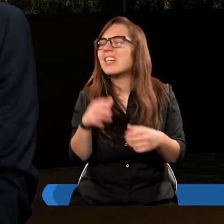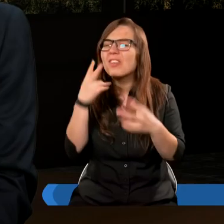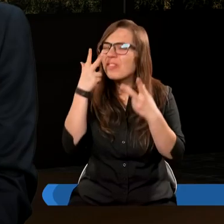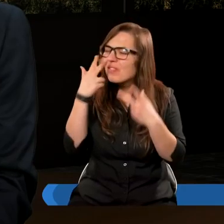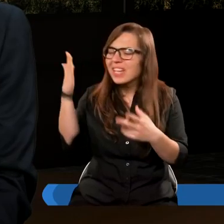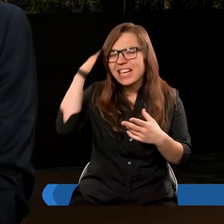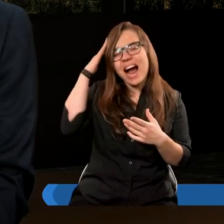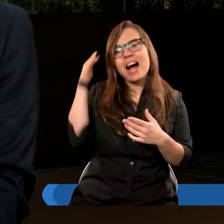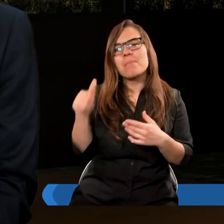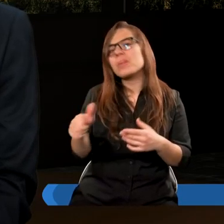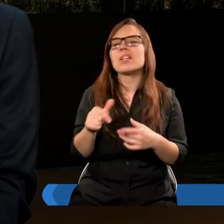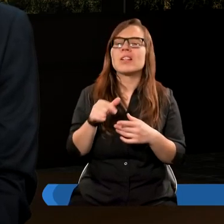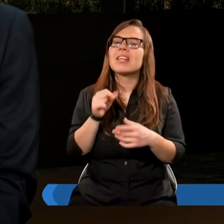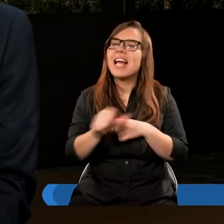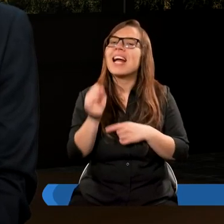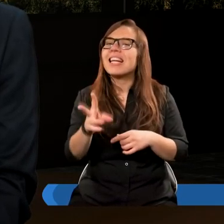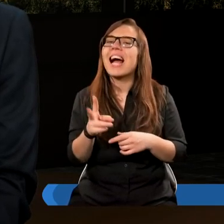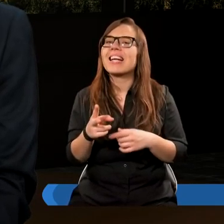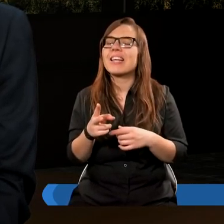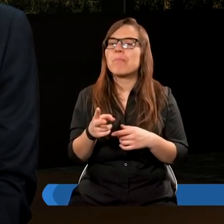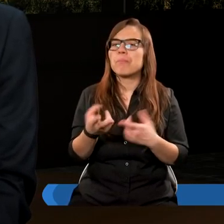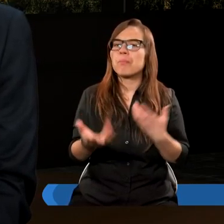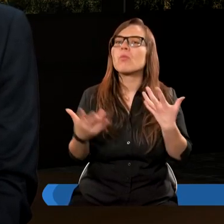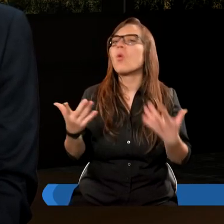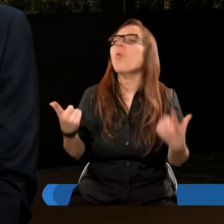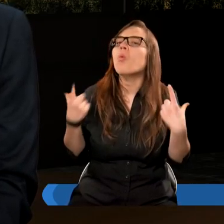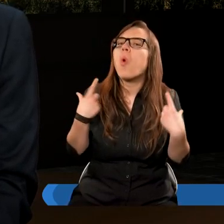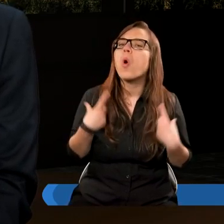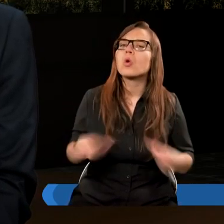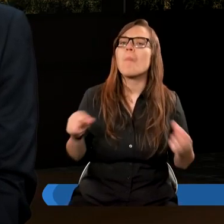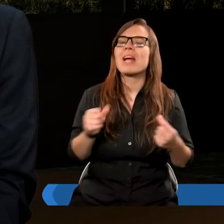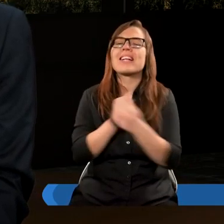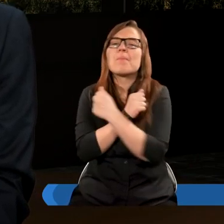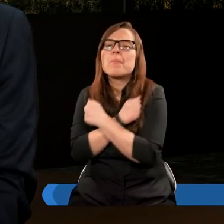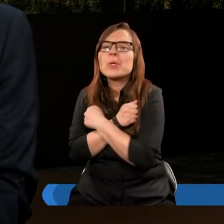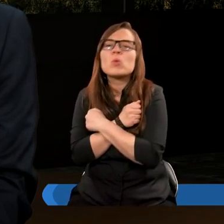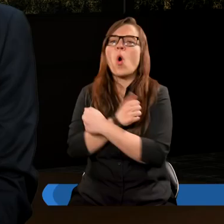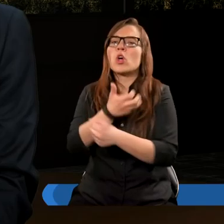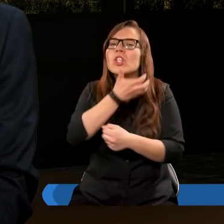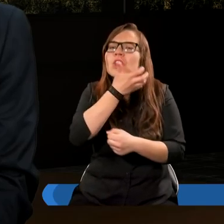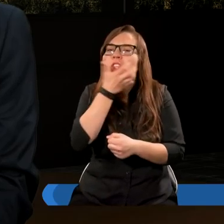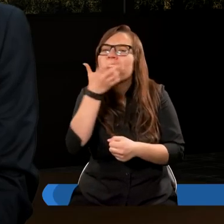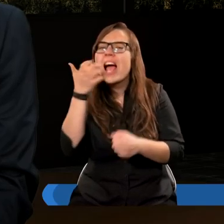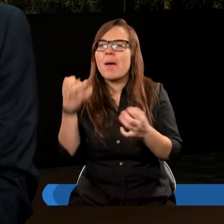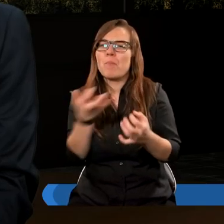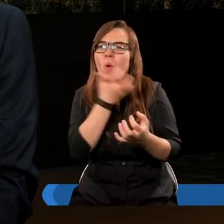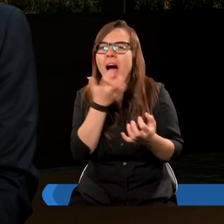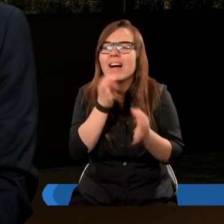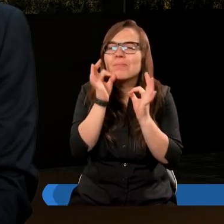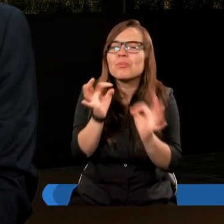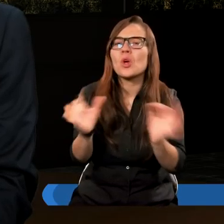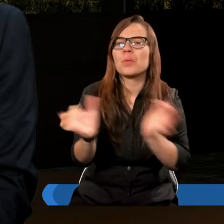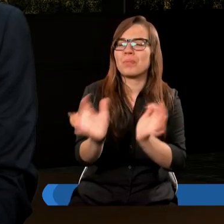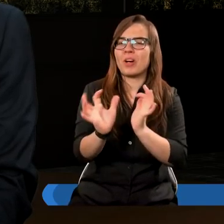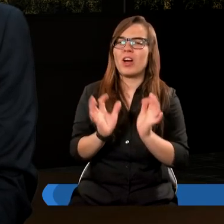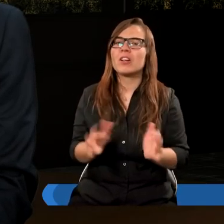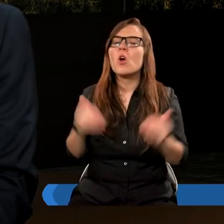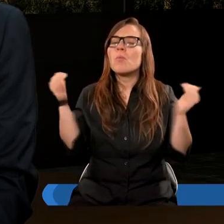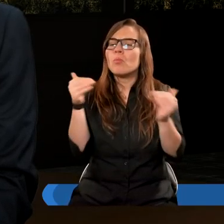znamy, który jest dla nas takim uosobieniem miłości, ciepła i życzliwości, to żeby On mógł